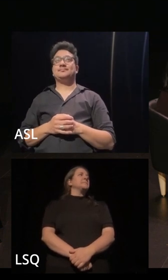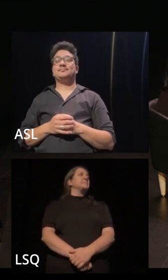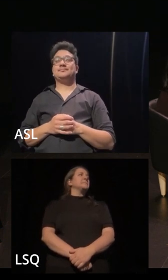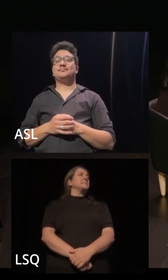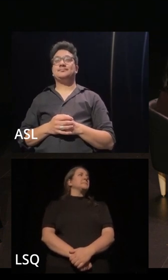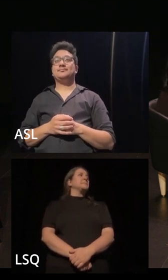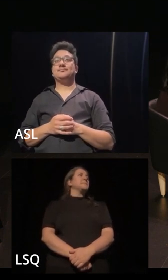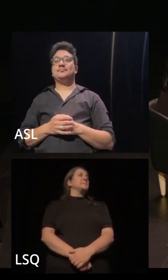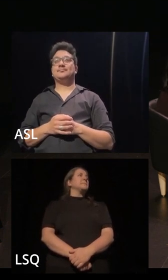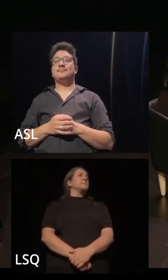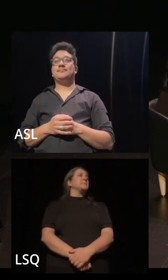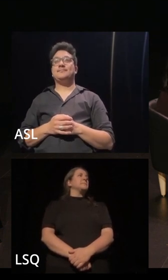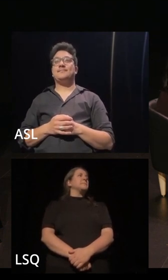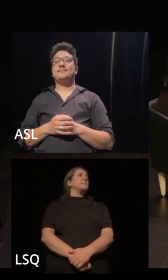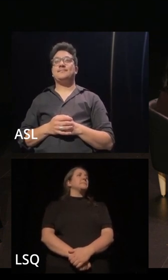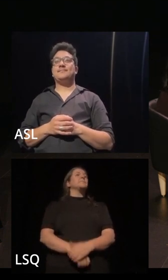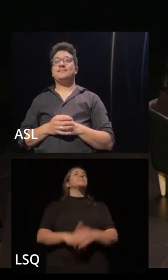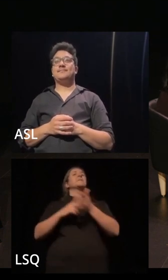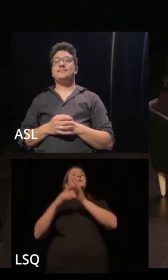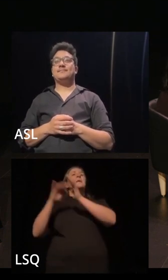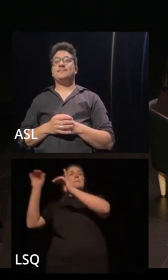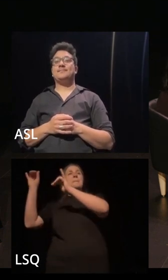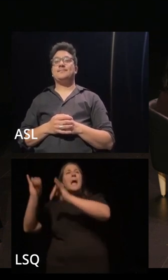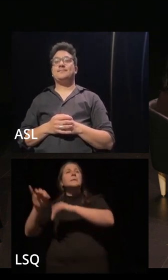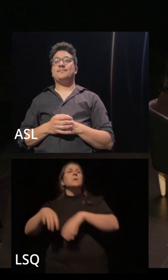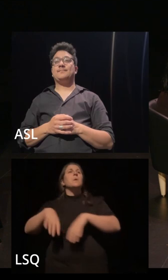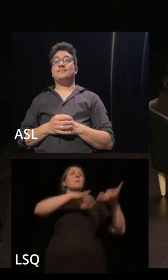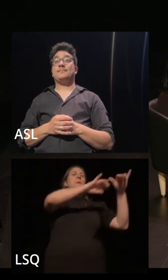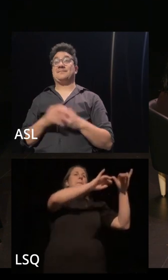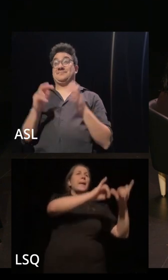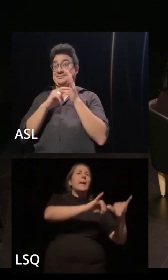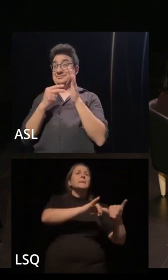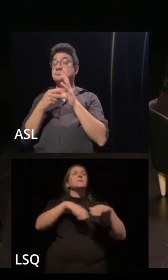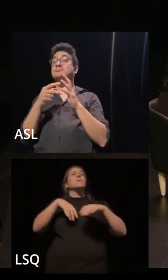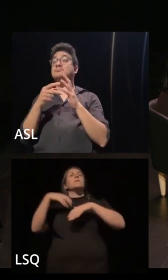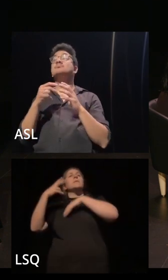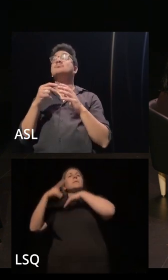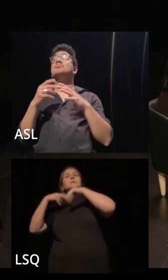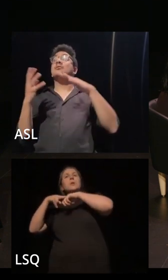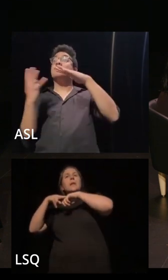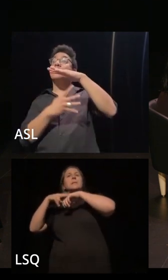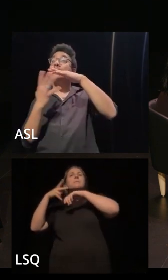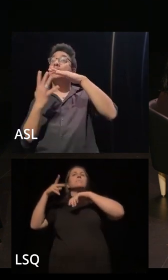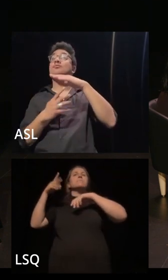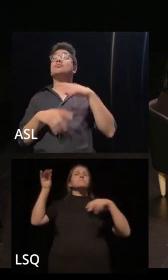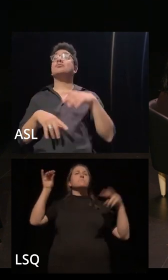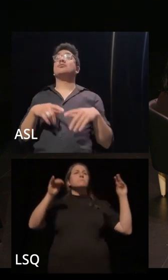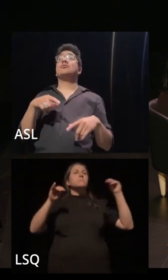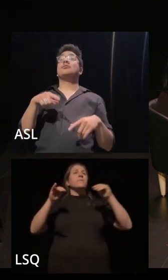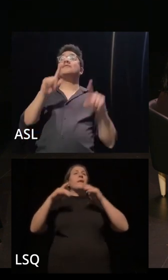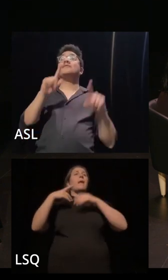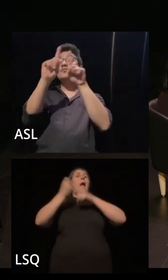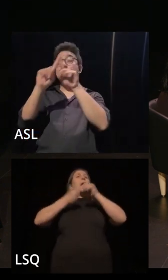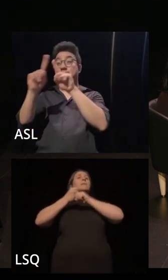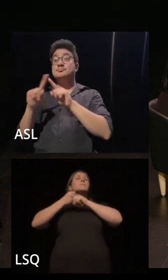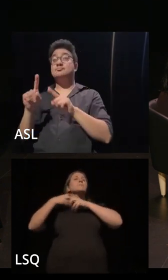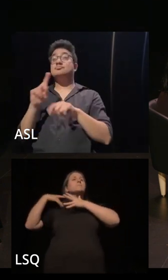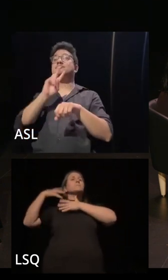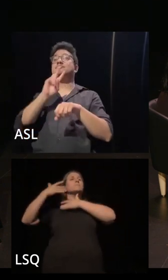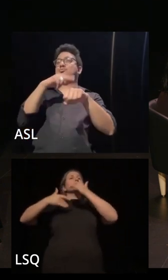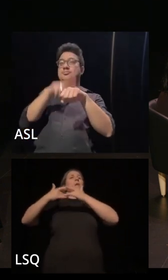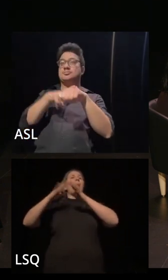moi. Différentes migrations, différentes nationalités aussi qui, au fil des années, des